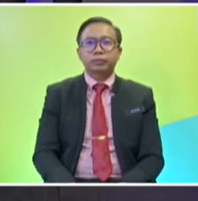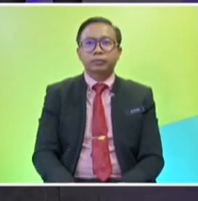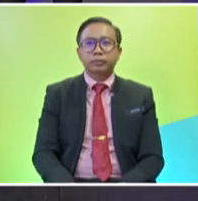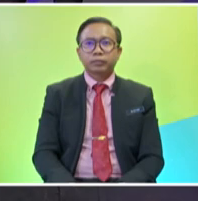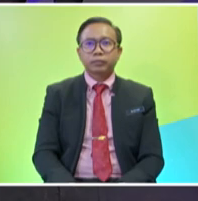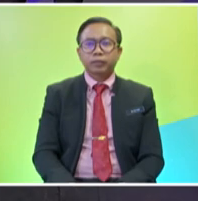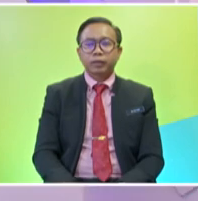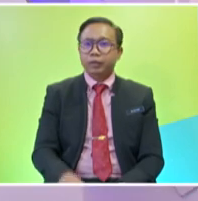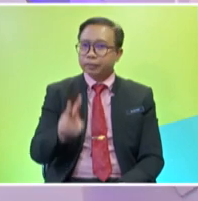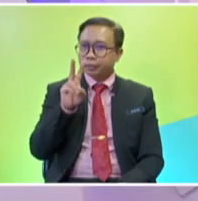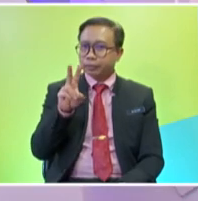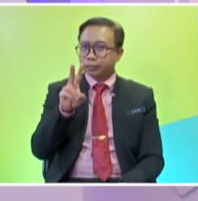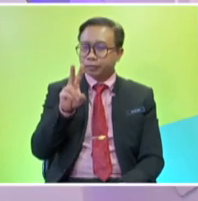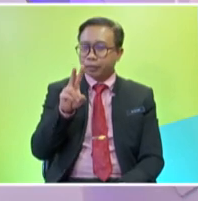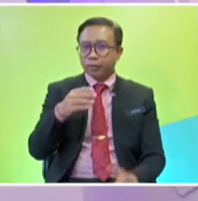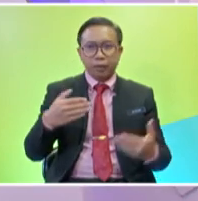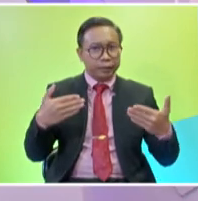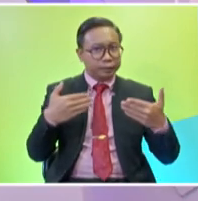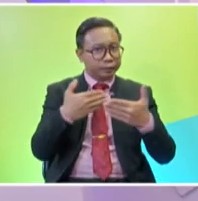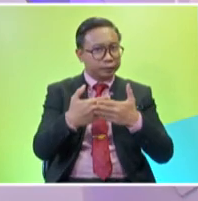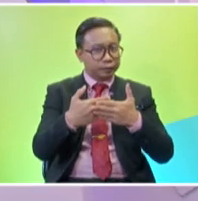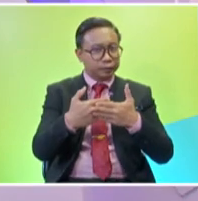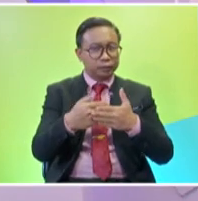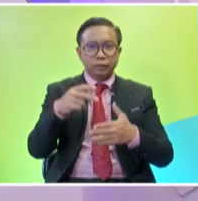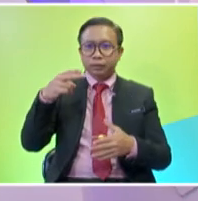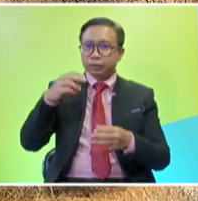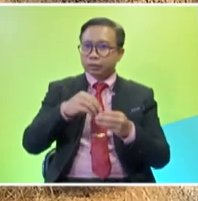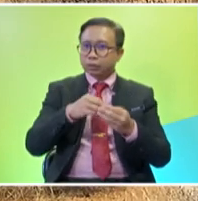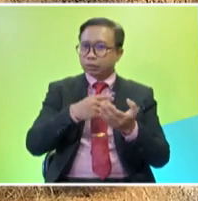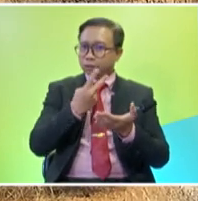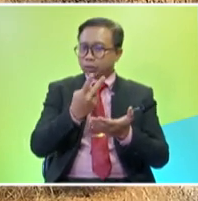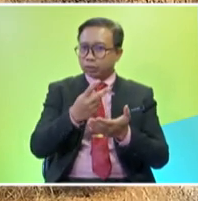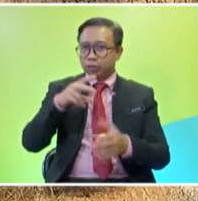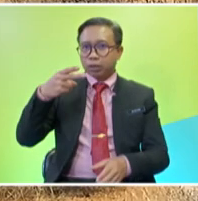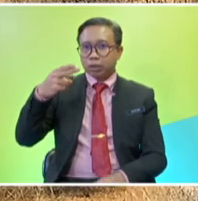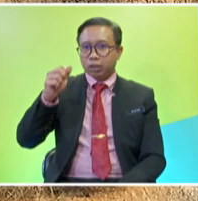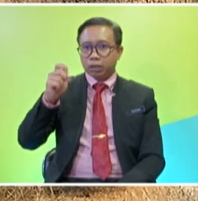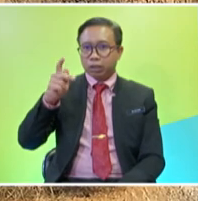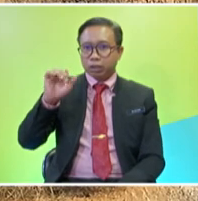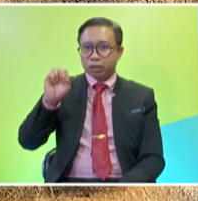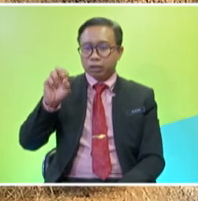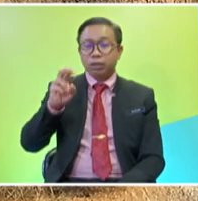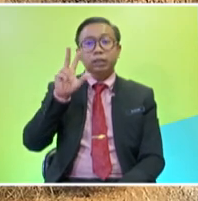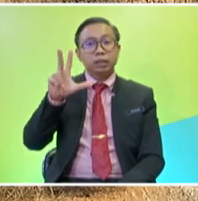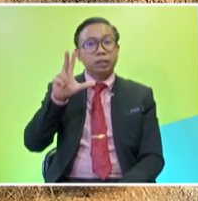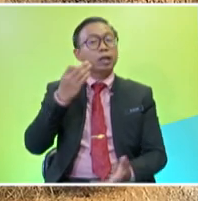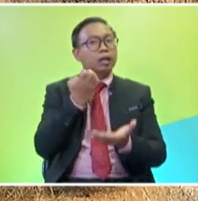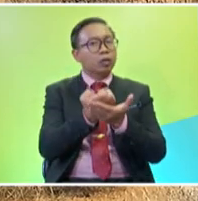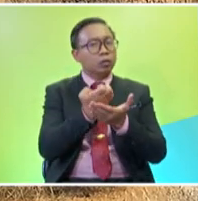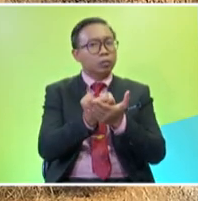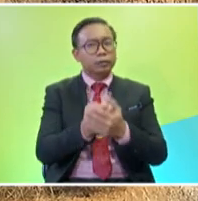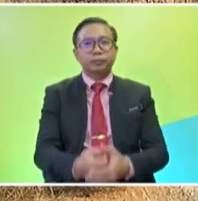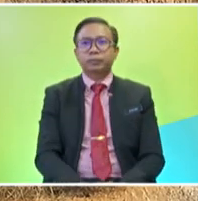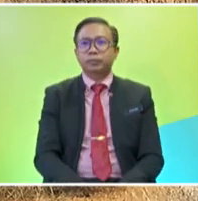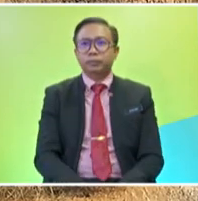yang kedua adalah penghalang kepada Hasan dan yang ketiga adalah deskripsi faktor ekonomi Oke bila